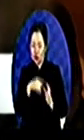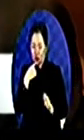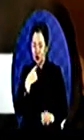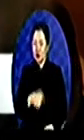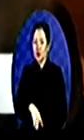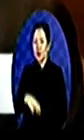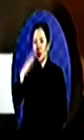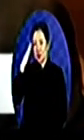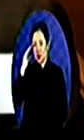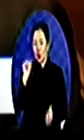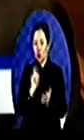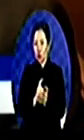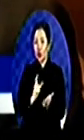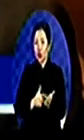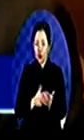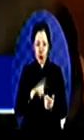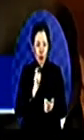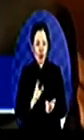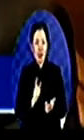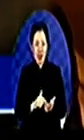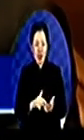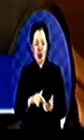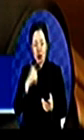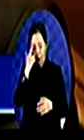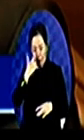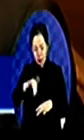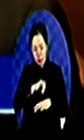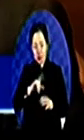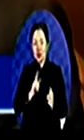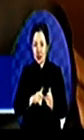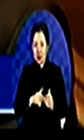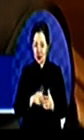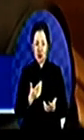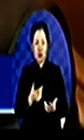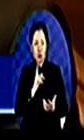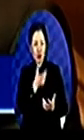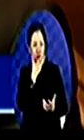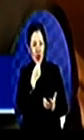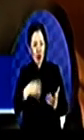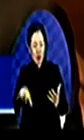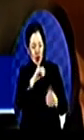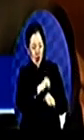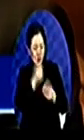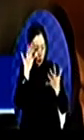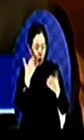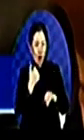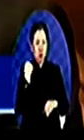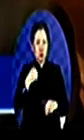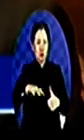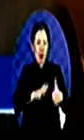бол хэрэгтэй юм байна. Хүнд хэрэгтэй байдгийг маань эх орон хэрэгтэй юм байдгийг гэдгийг энэ сайхан ажил үйлсээр тэргүүлж